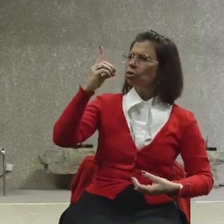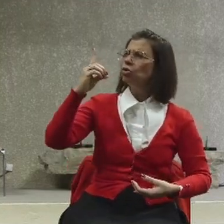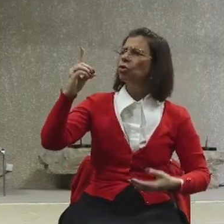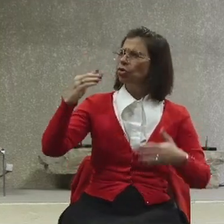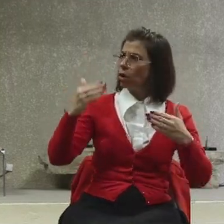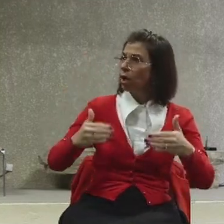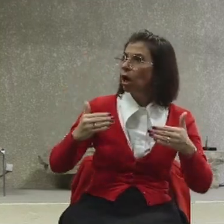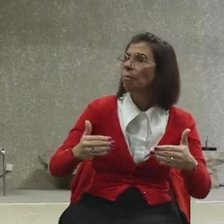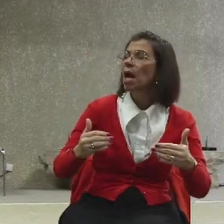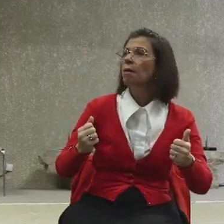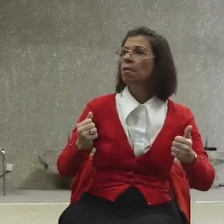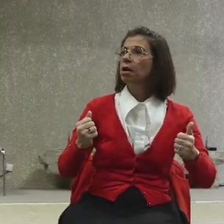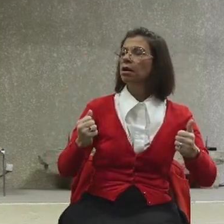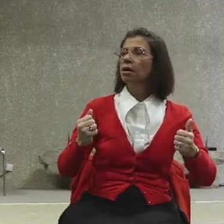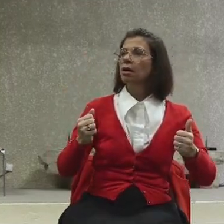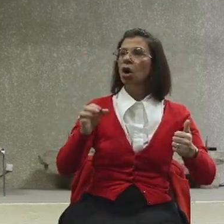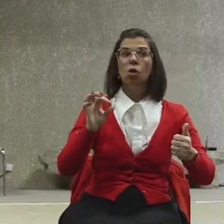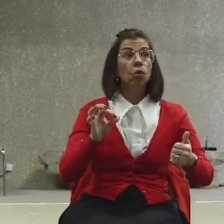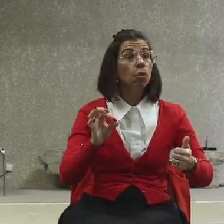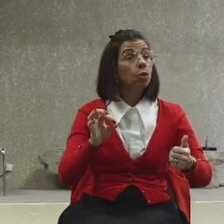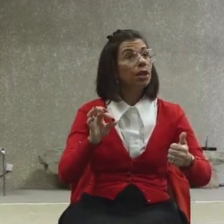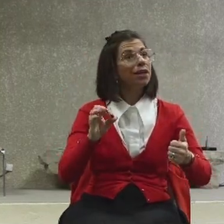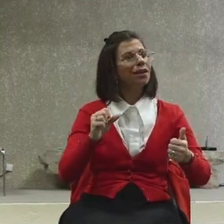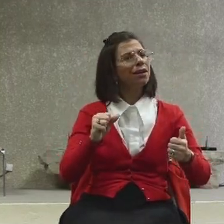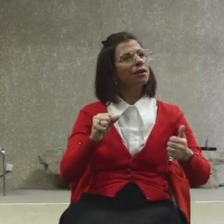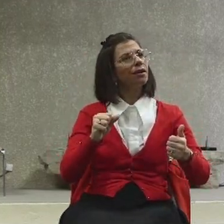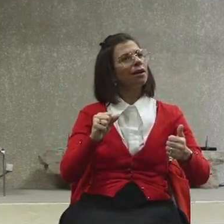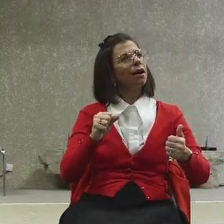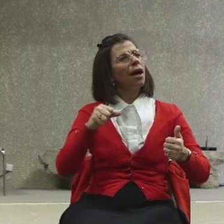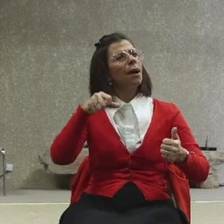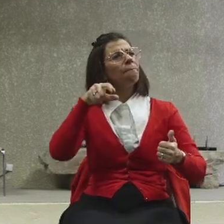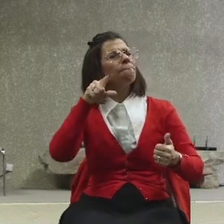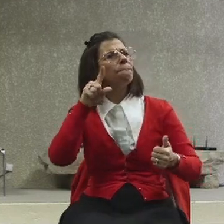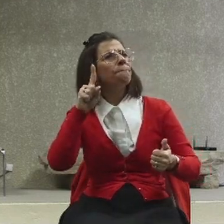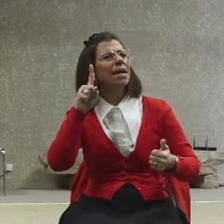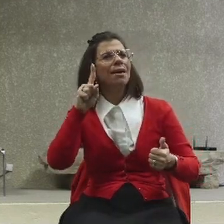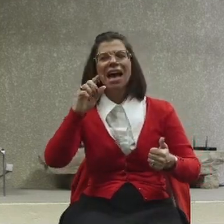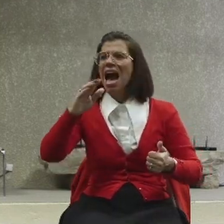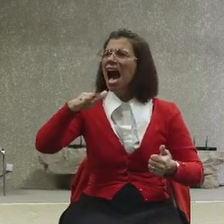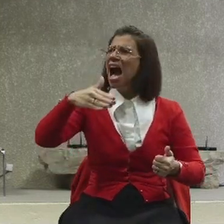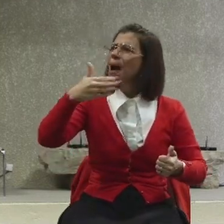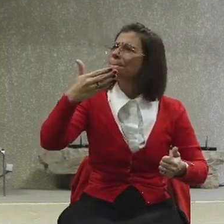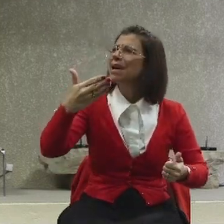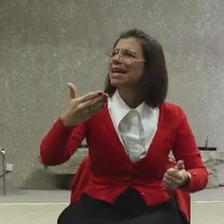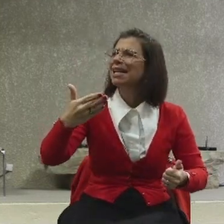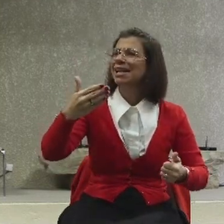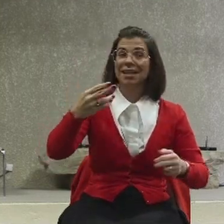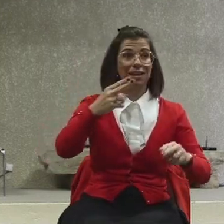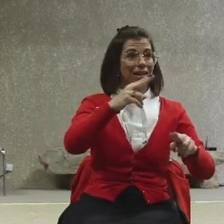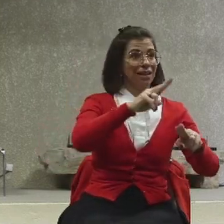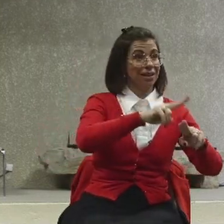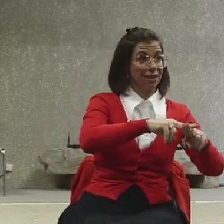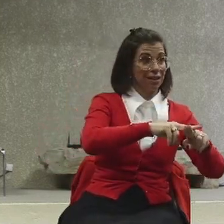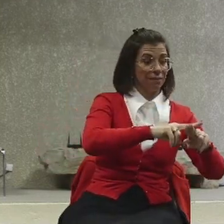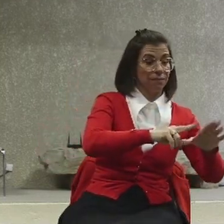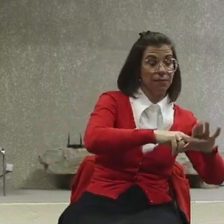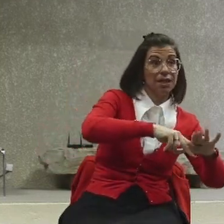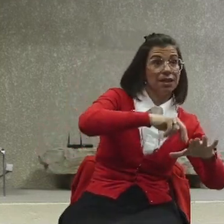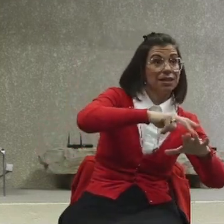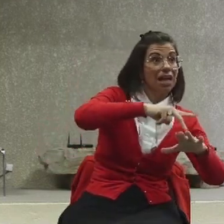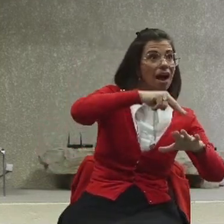C'est la foi dans ce que Christ a accompli pour nous. Et de nous les appliquer, de